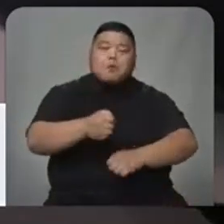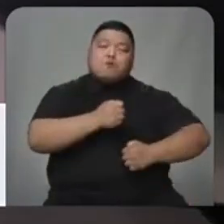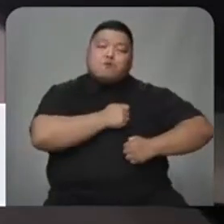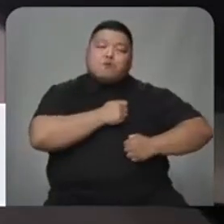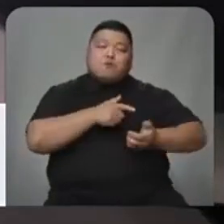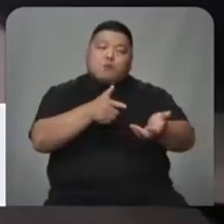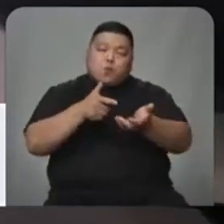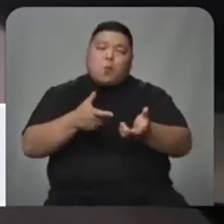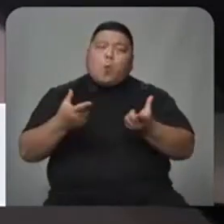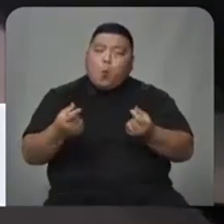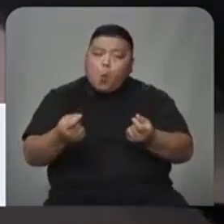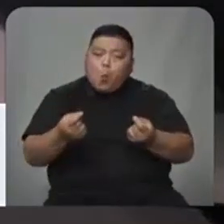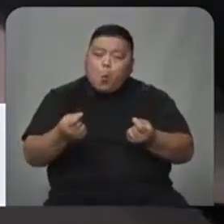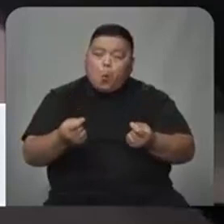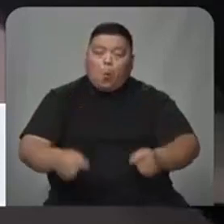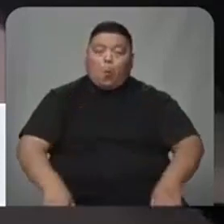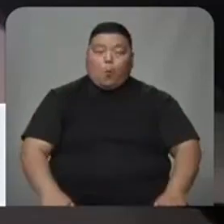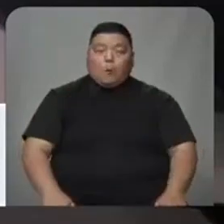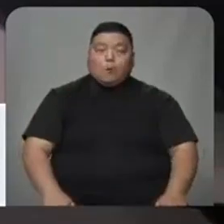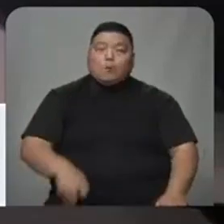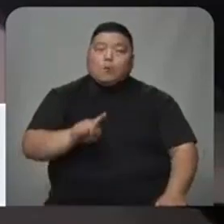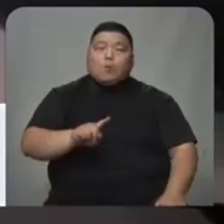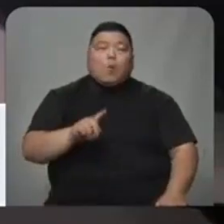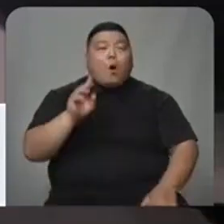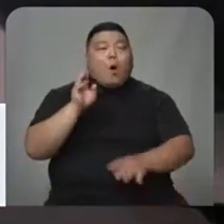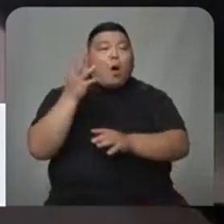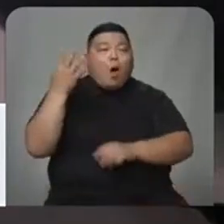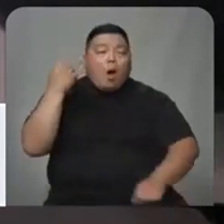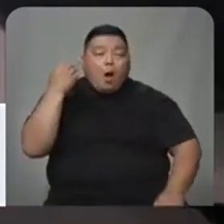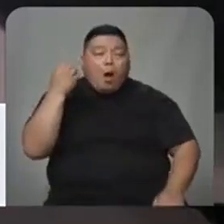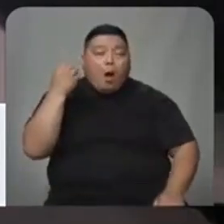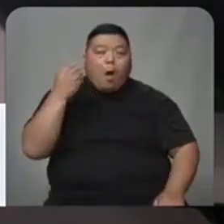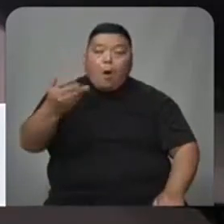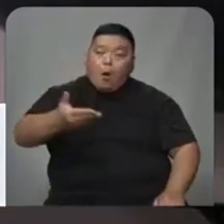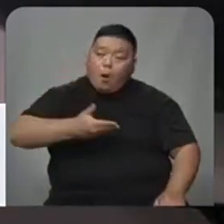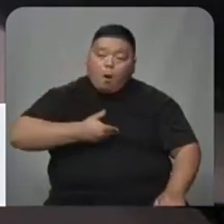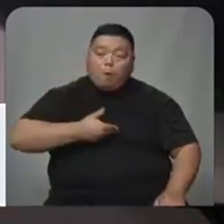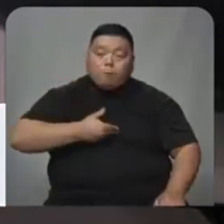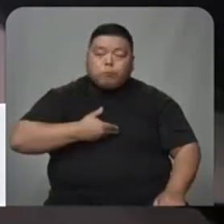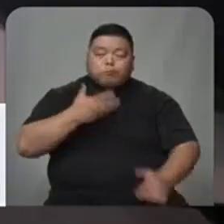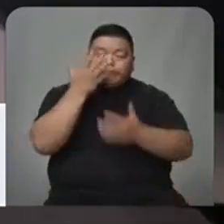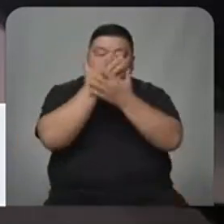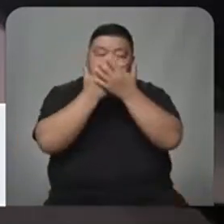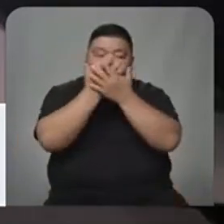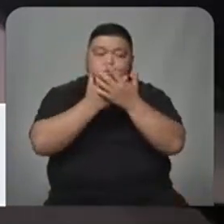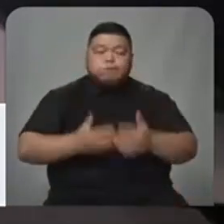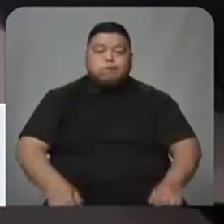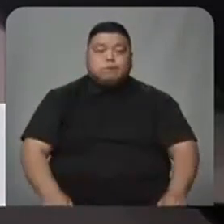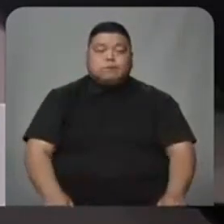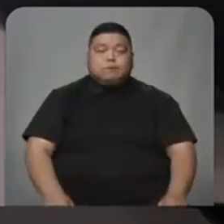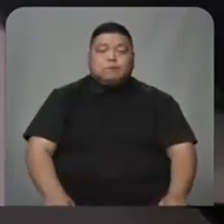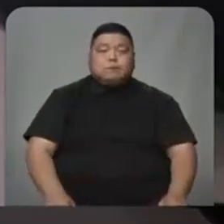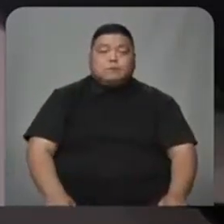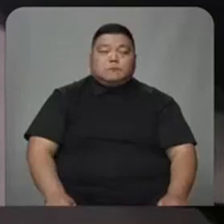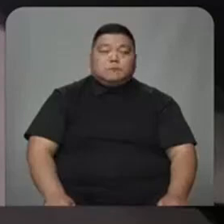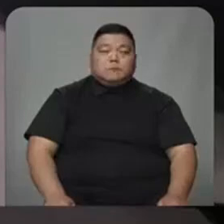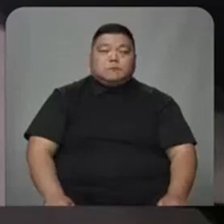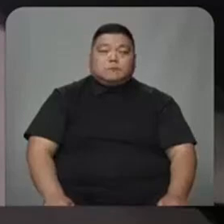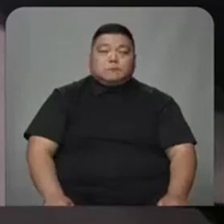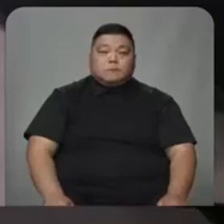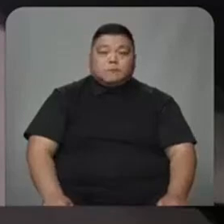군용 총기로 드러났는데요 그런데 총이 언제 어떻게 유출됐는지 여전히 확인되지 않고 있습니다 조유현 기자의